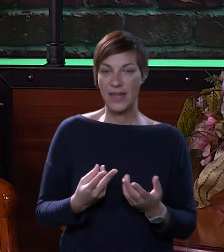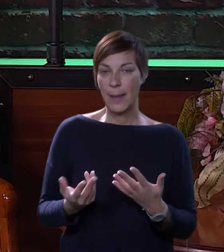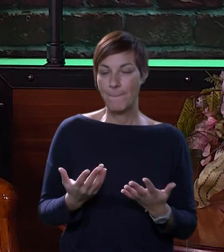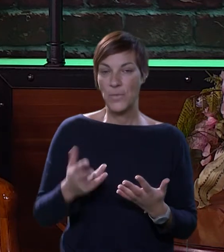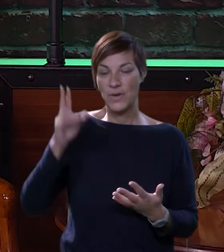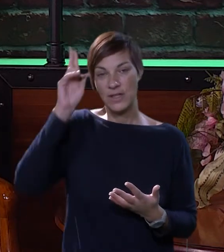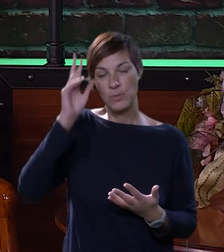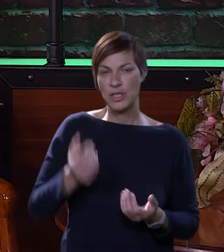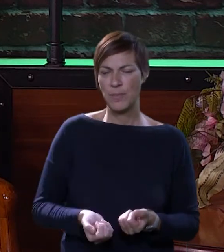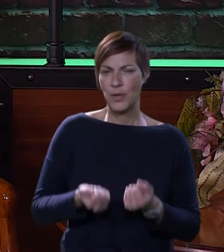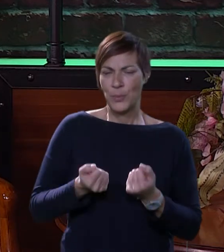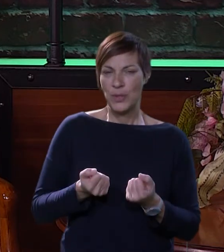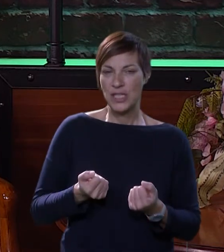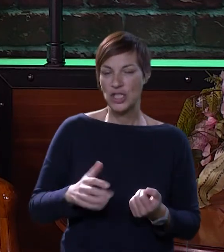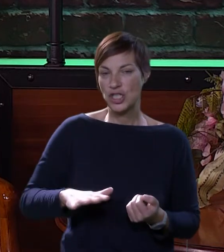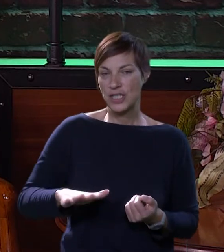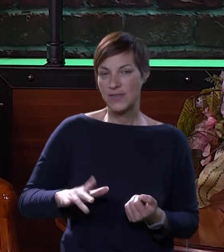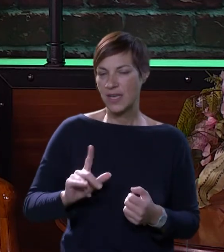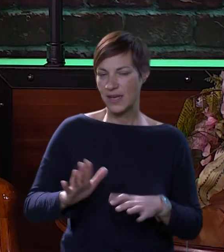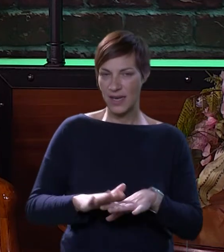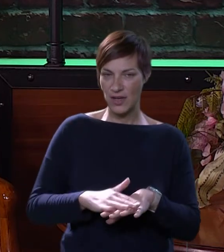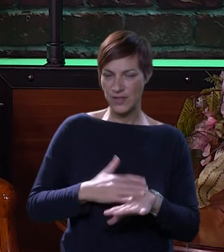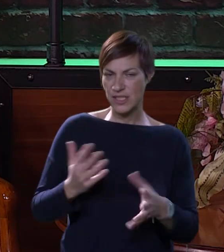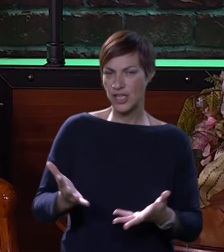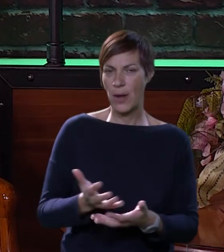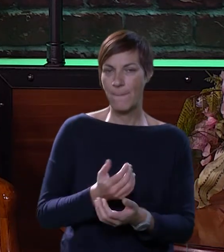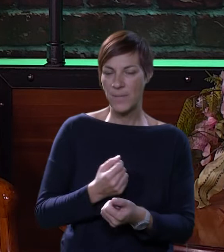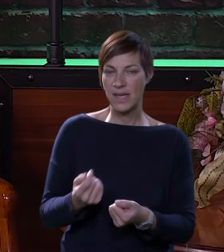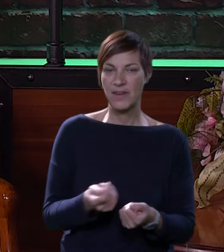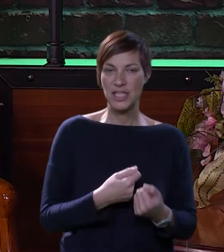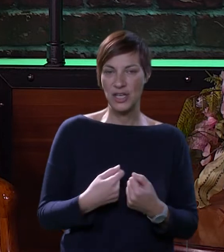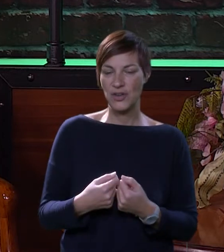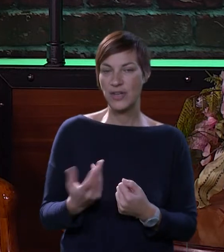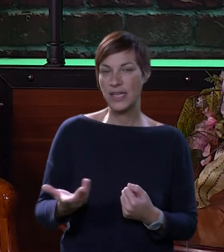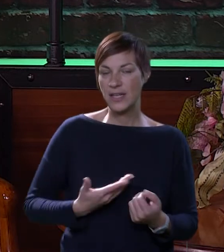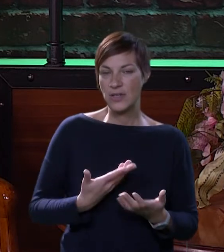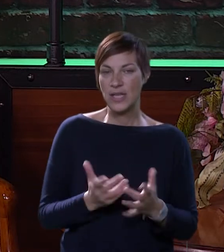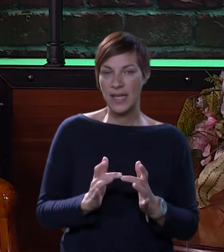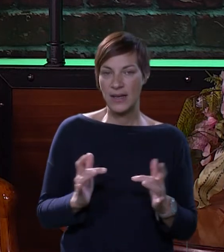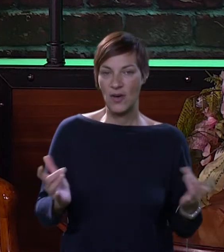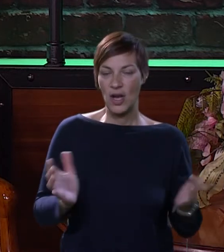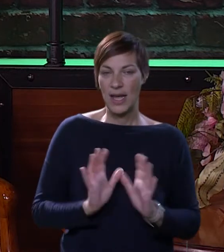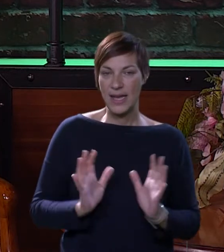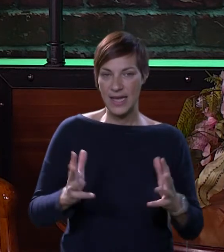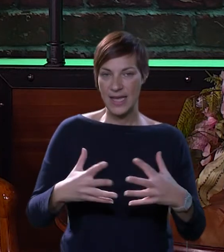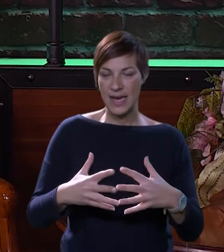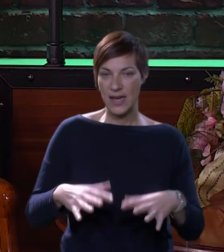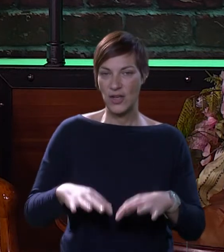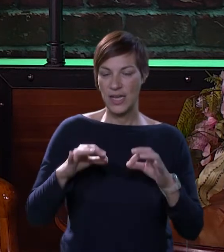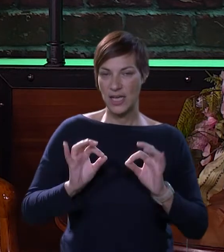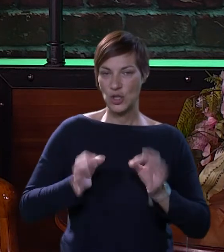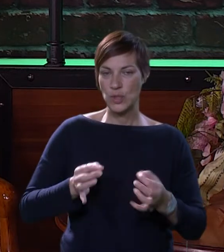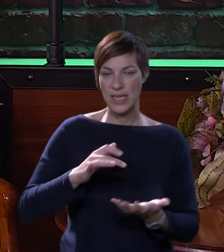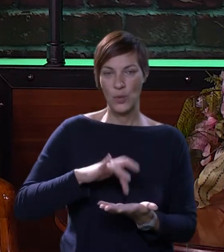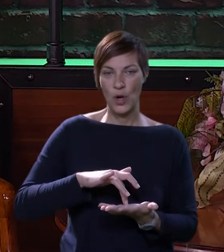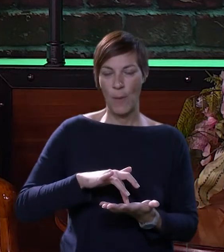ako možda imaju poteškoća sa vršnjacima, ne osjećaju se prihvaćeni u grupi i onda dođu u tu neku online arenu i tu nađu svoje